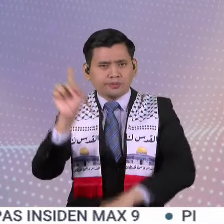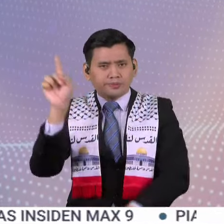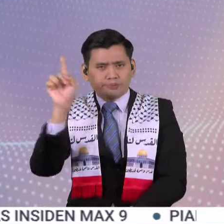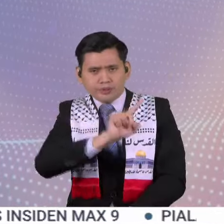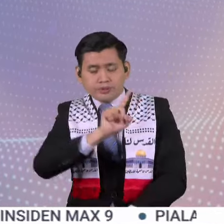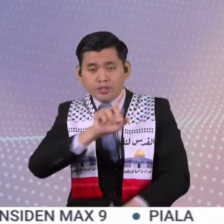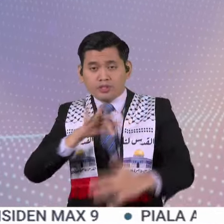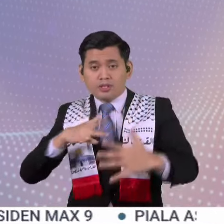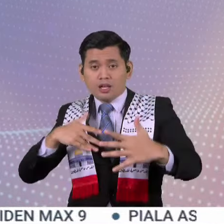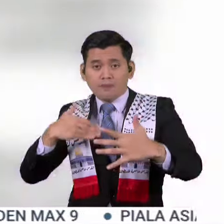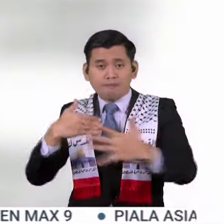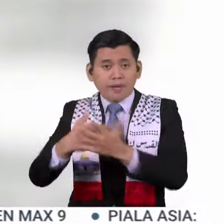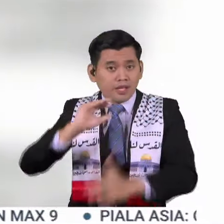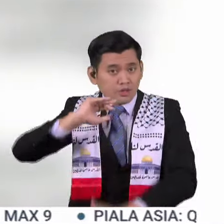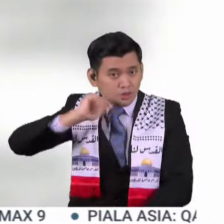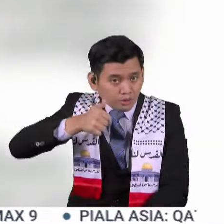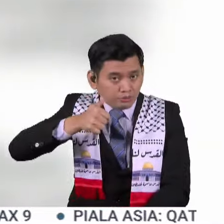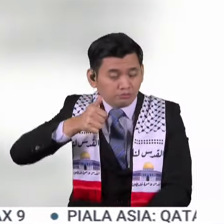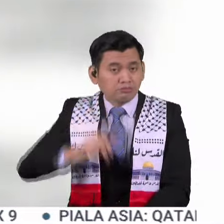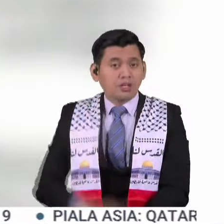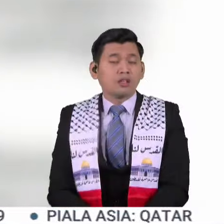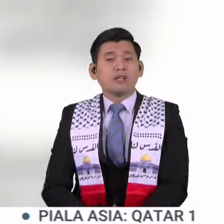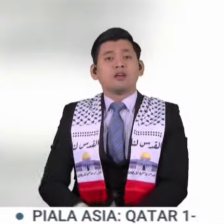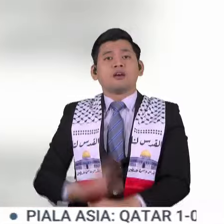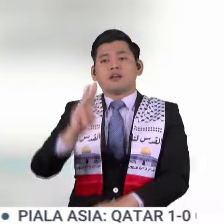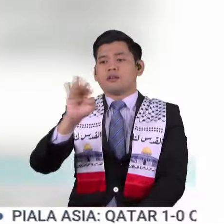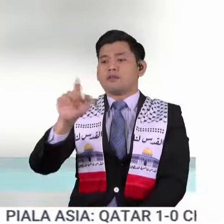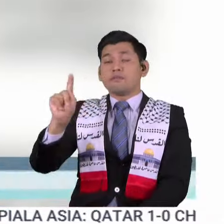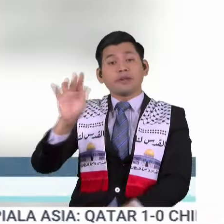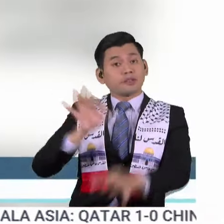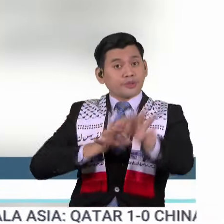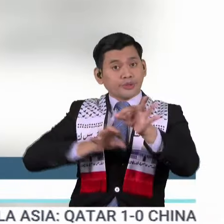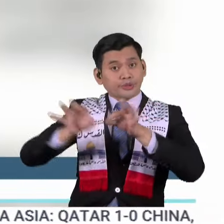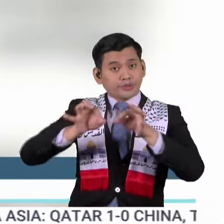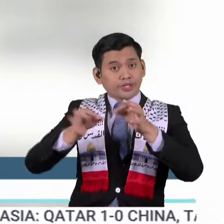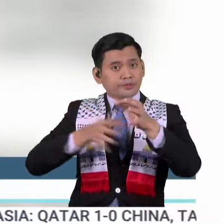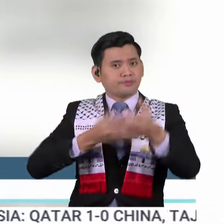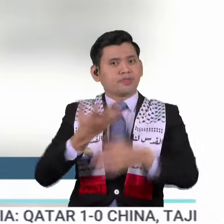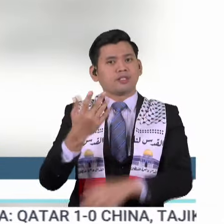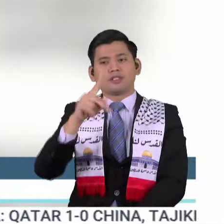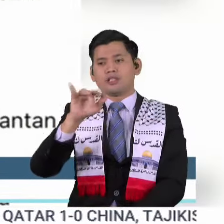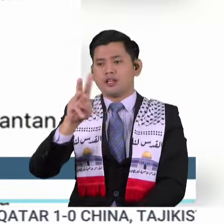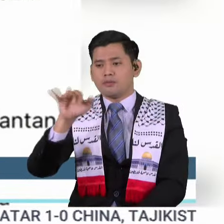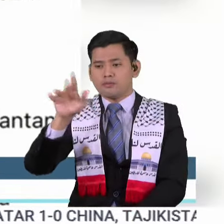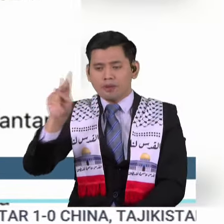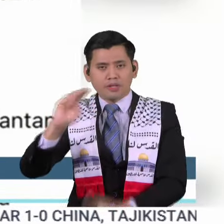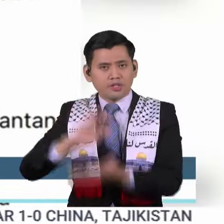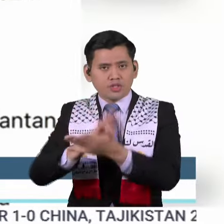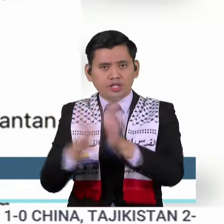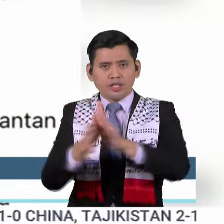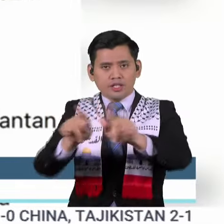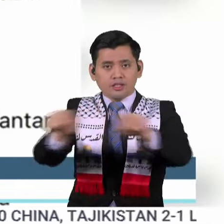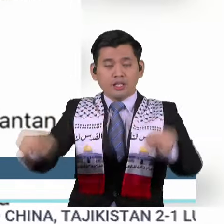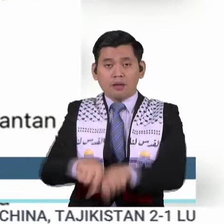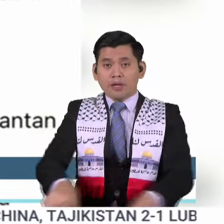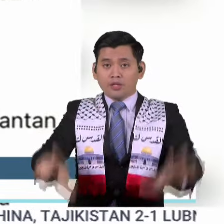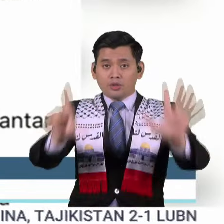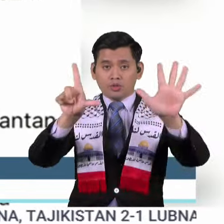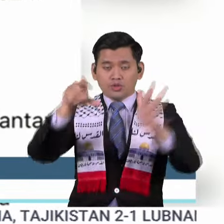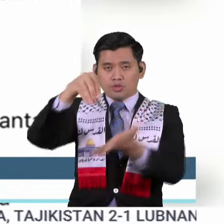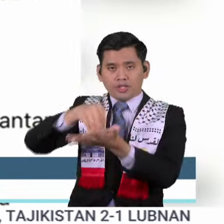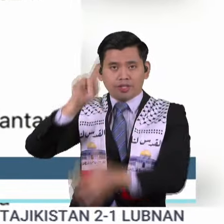sehingga esok Malaysia dalam kenyataan memaklumkan kemaman menjadi lokaliti ketujuh di